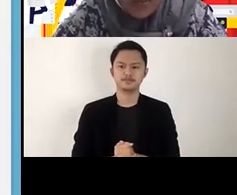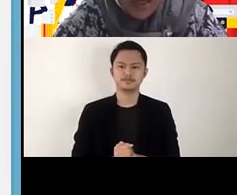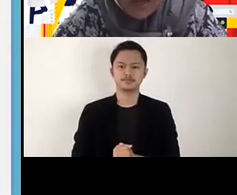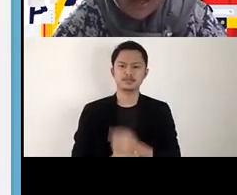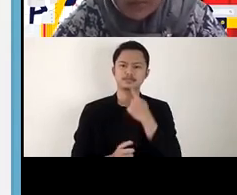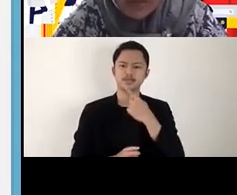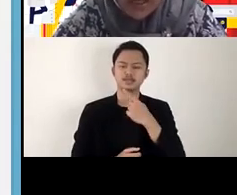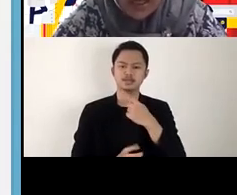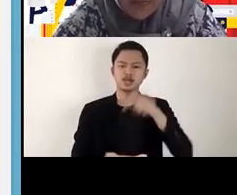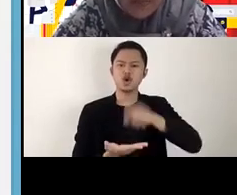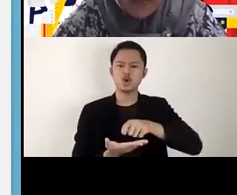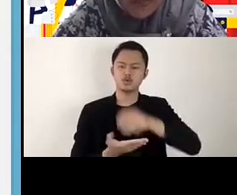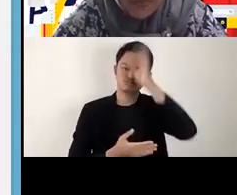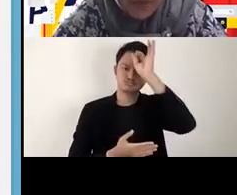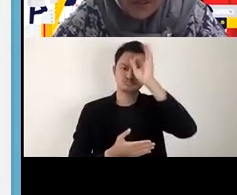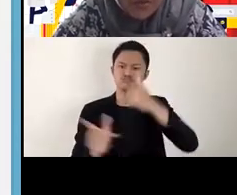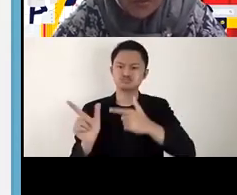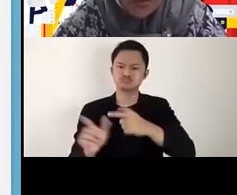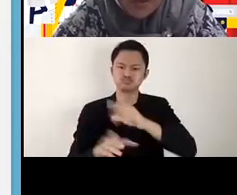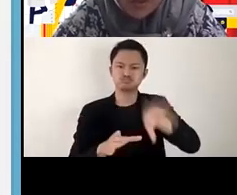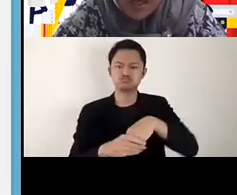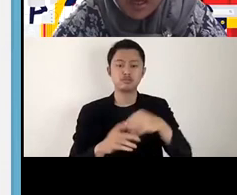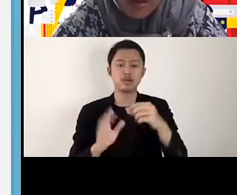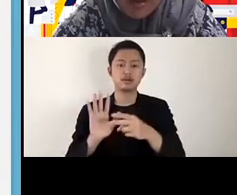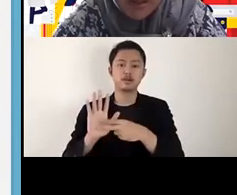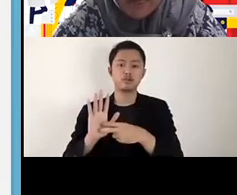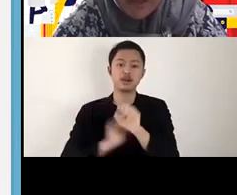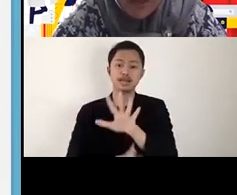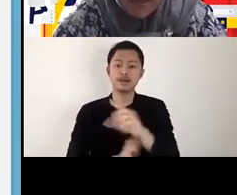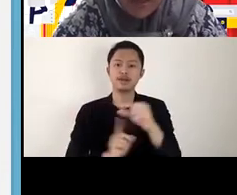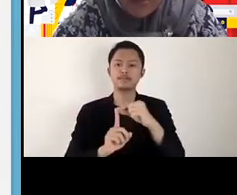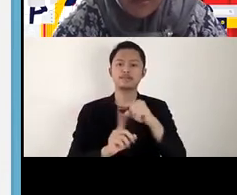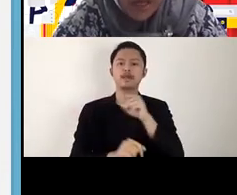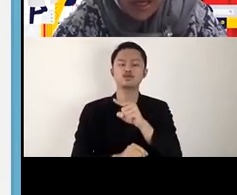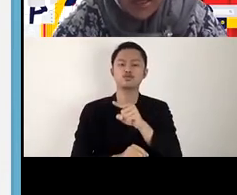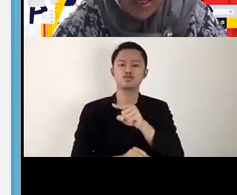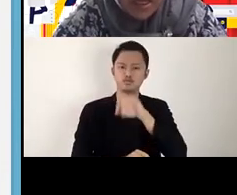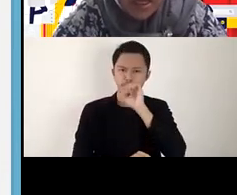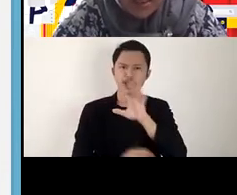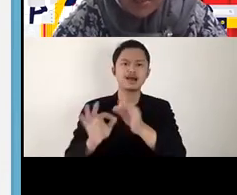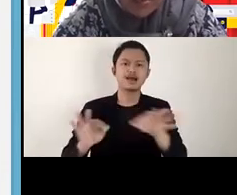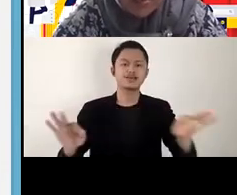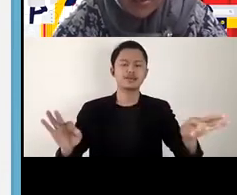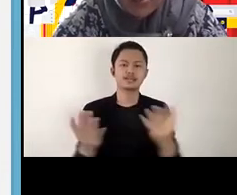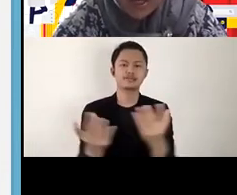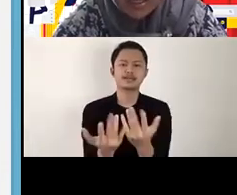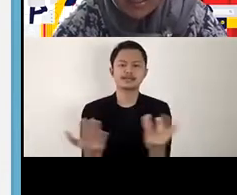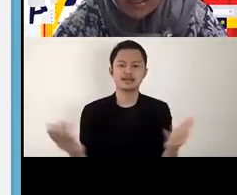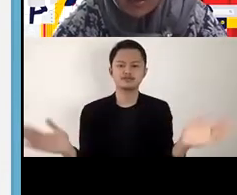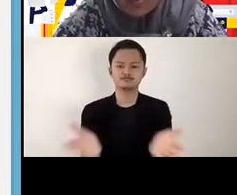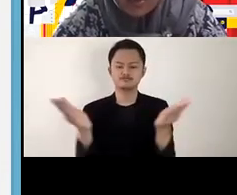dan dimana pada pasal 5 di dalam PP tersebut menyebutkan bahwa pemberdayaan masyarakat